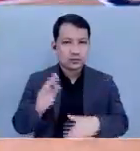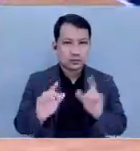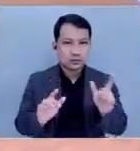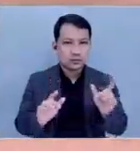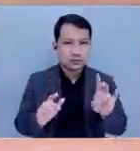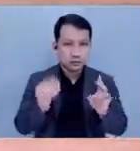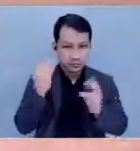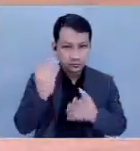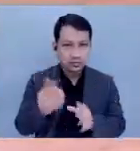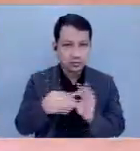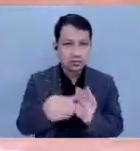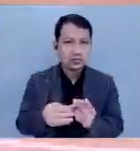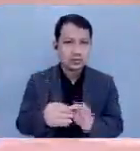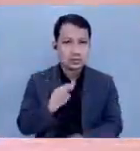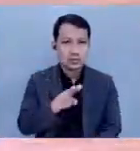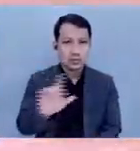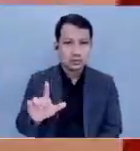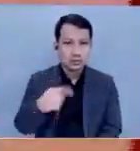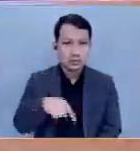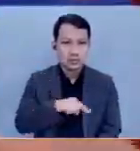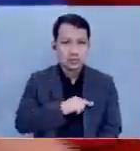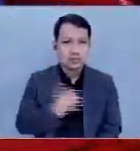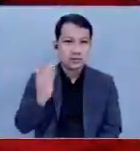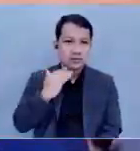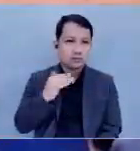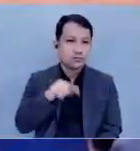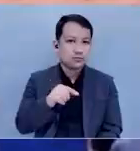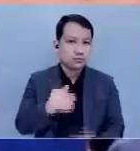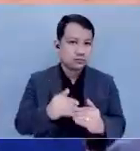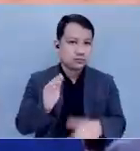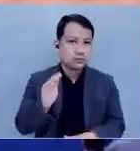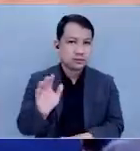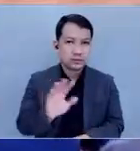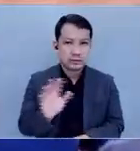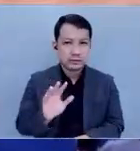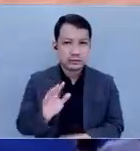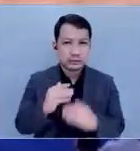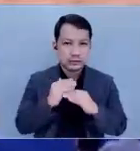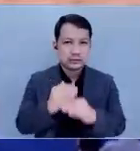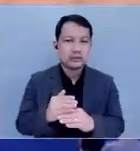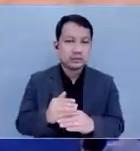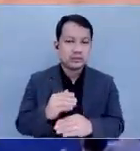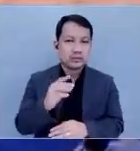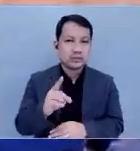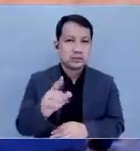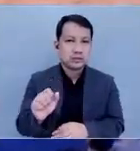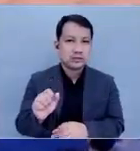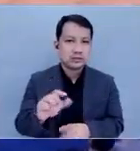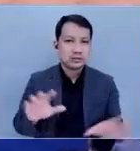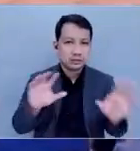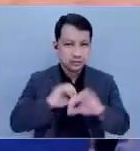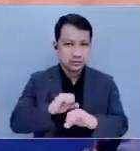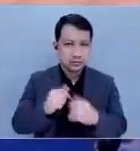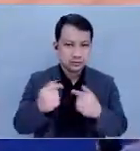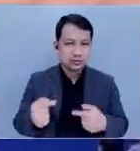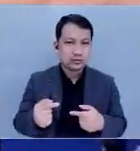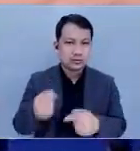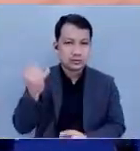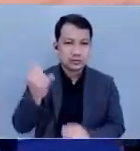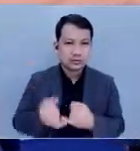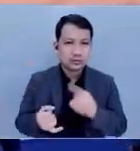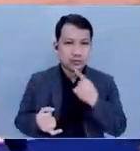points ang lamang ng Blackwater sa isang punto ng laro. Hindi na nakapalagpa ang Converge at natapos na ang laban sa final score